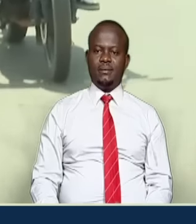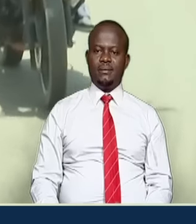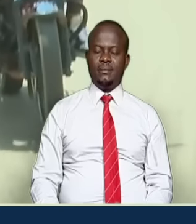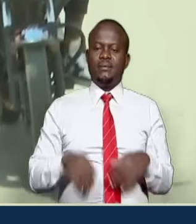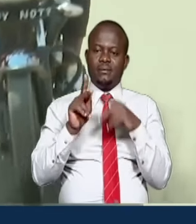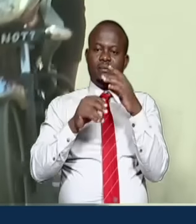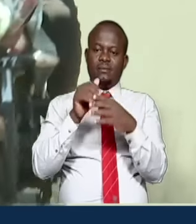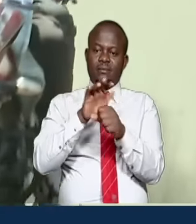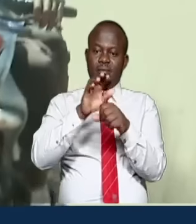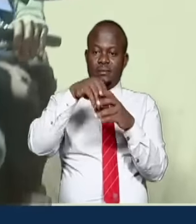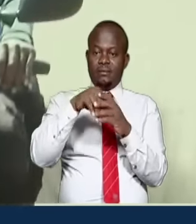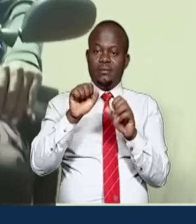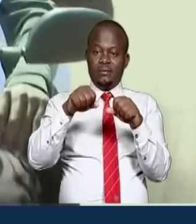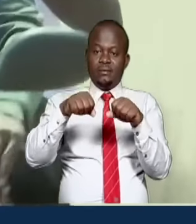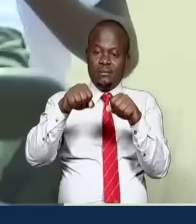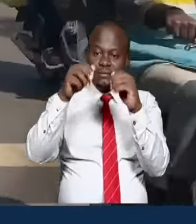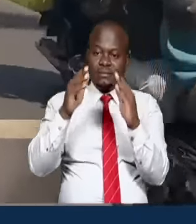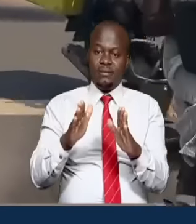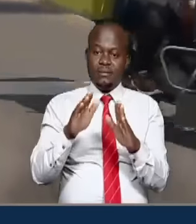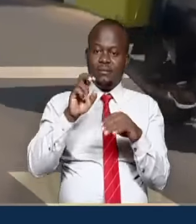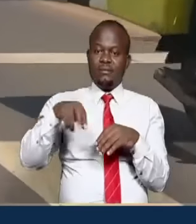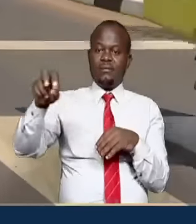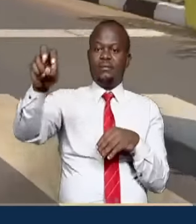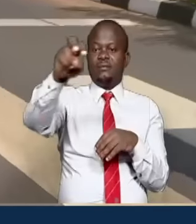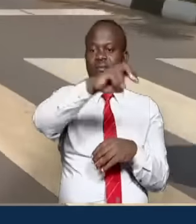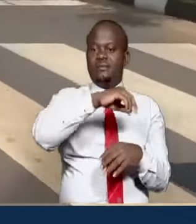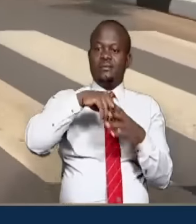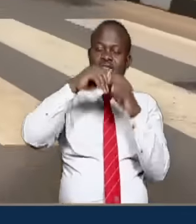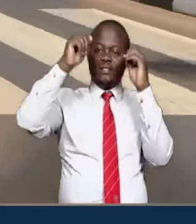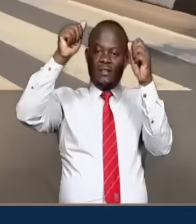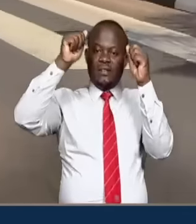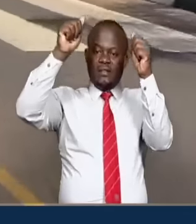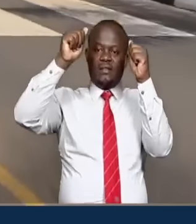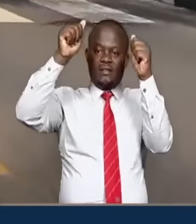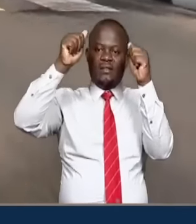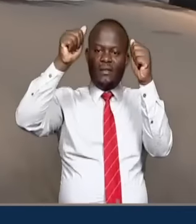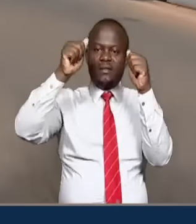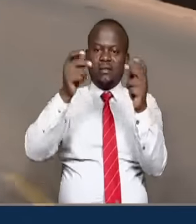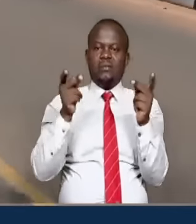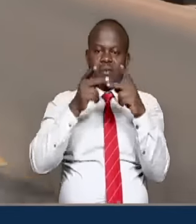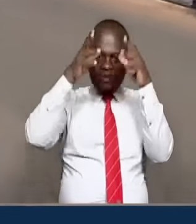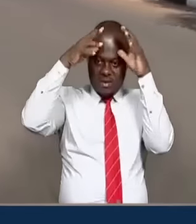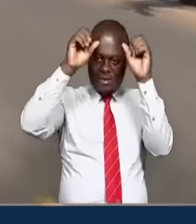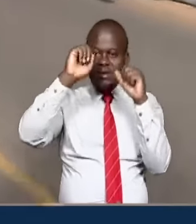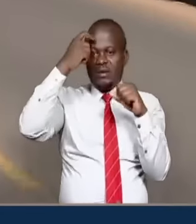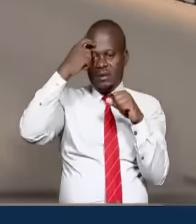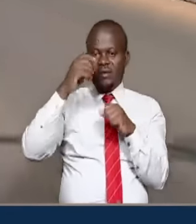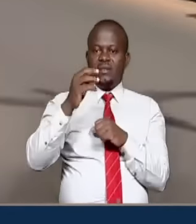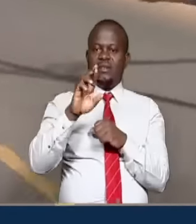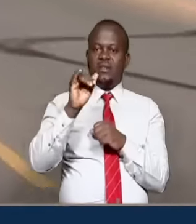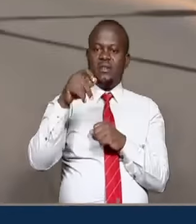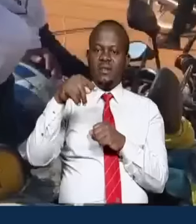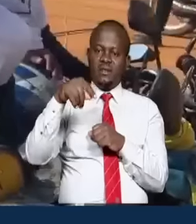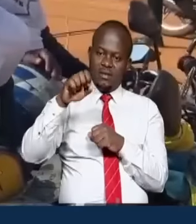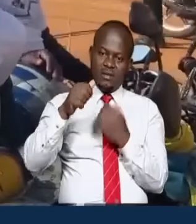Abaturage biganjemo abatwara abagenzi kuri moto bazengurutse ibice bitandukanye bamamaza umukandida wigenga ku mwanya wa Perezida wa Repubulika, Mpayimana Philippe.